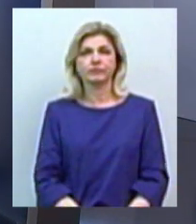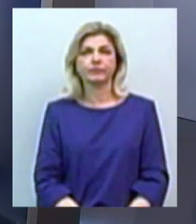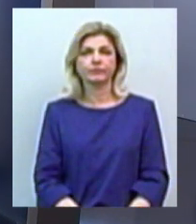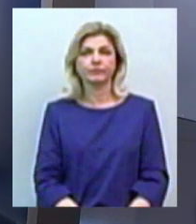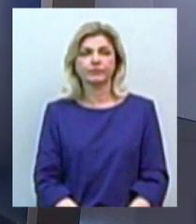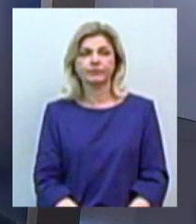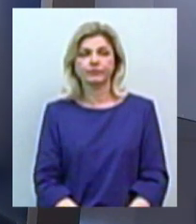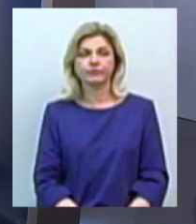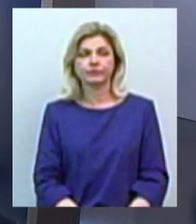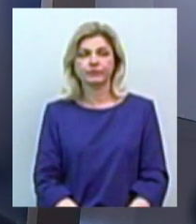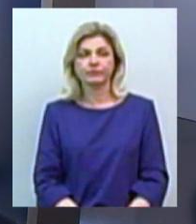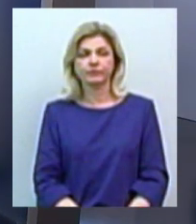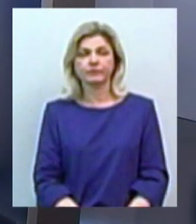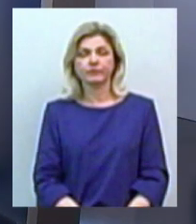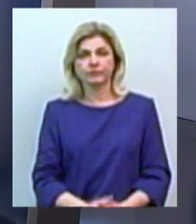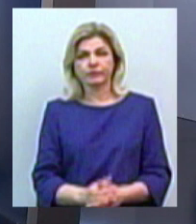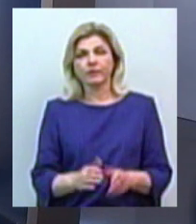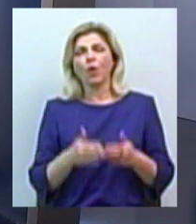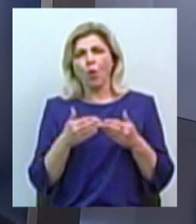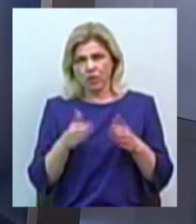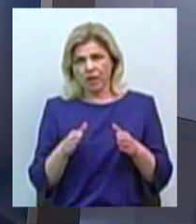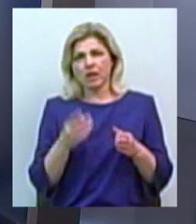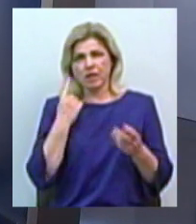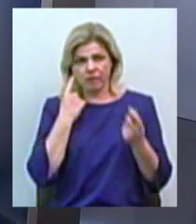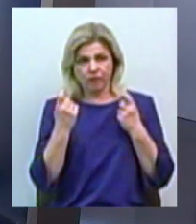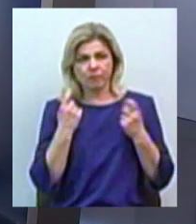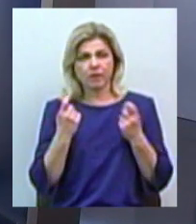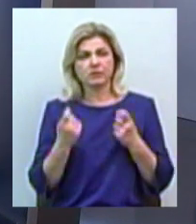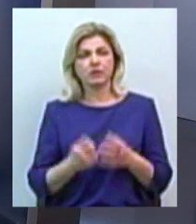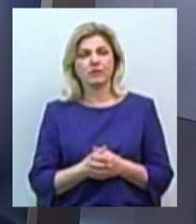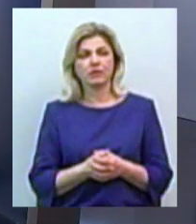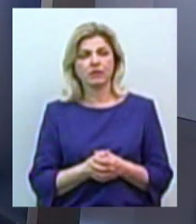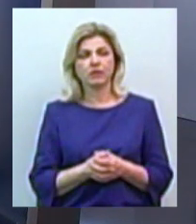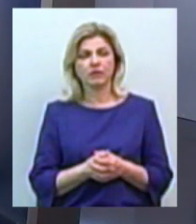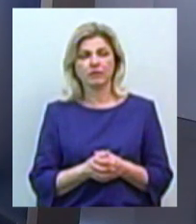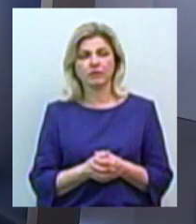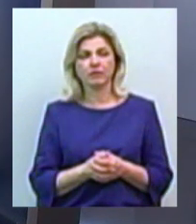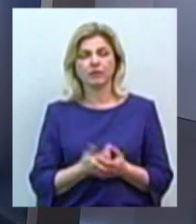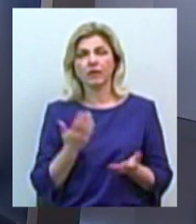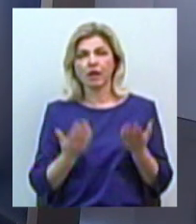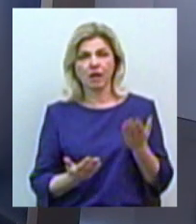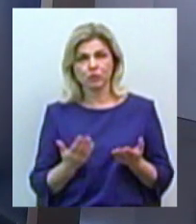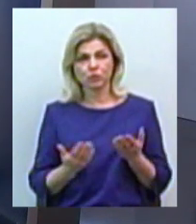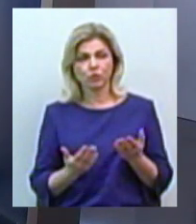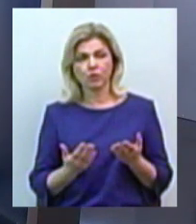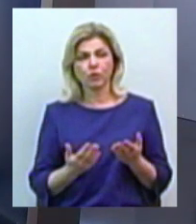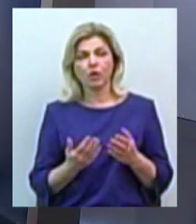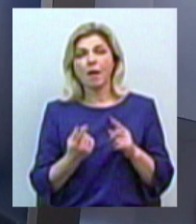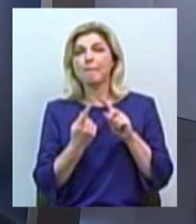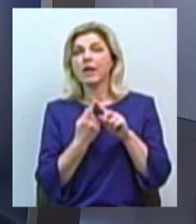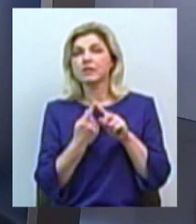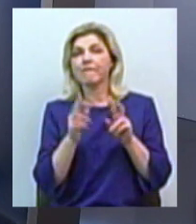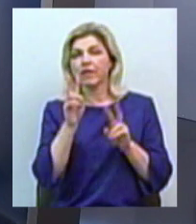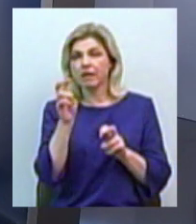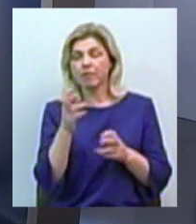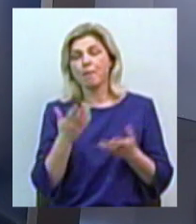Так. І це з відкритих джерел, з відкритих баз, це відслідковується. Але якщо щодо першої фірми,